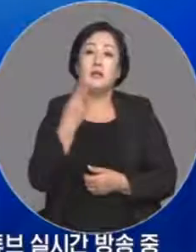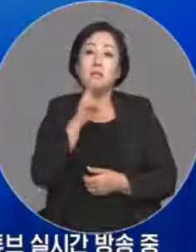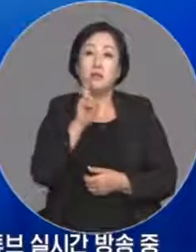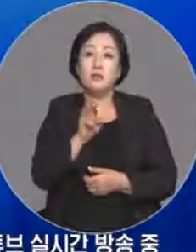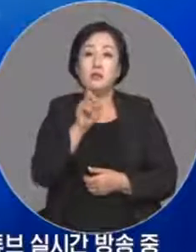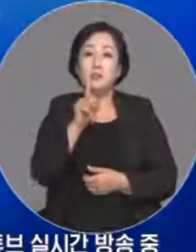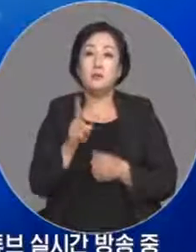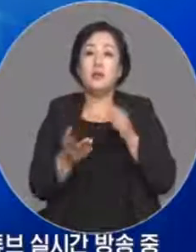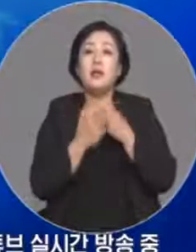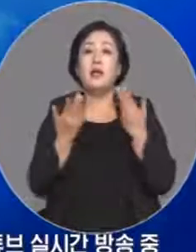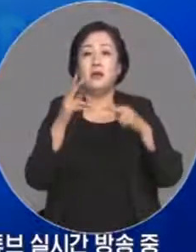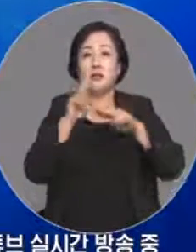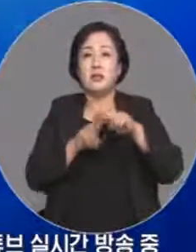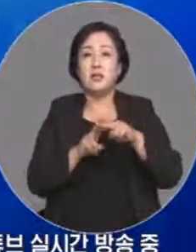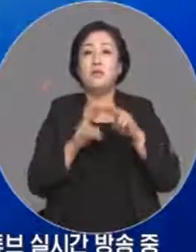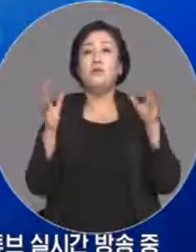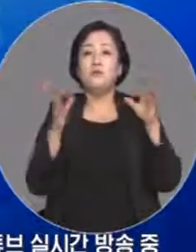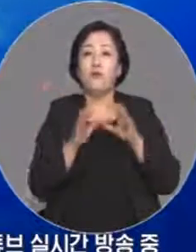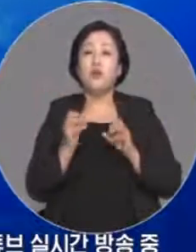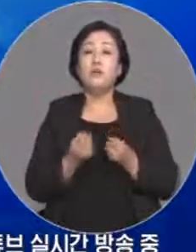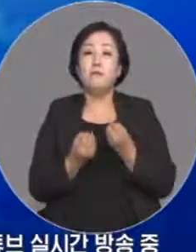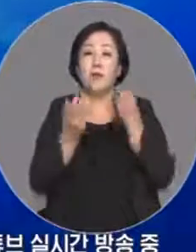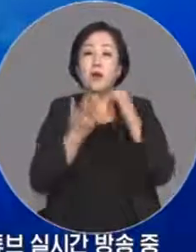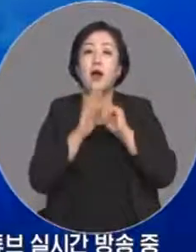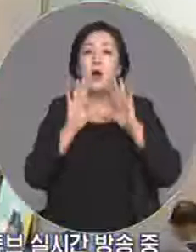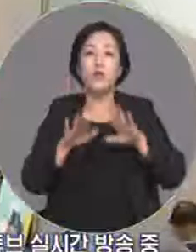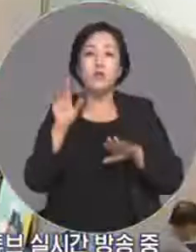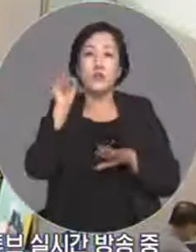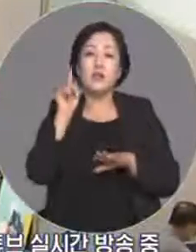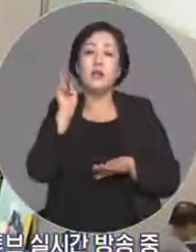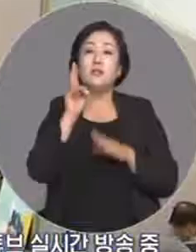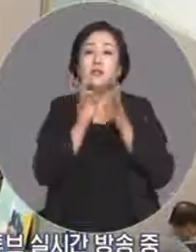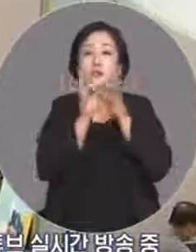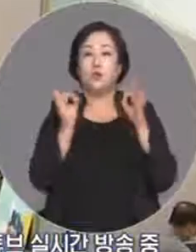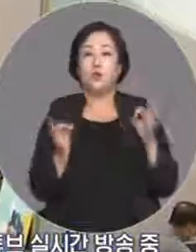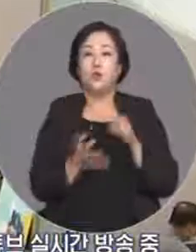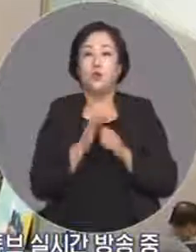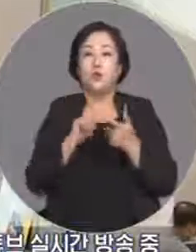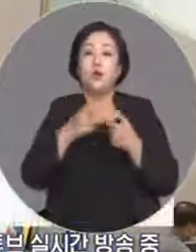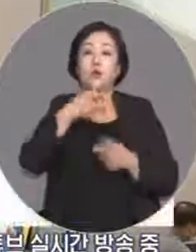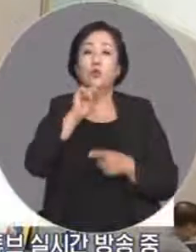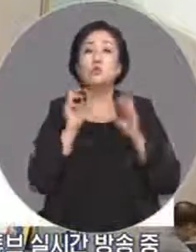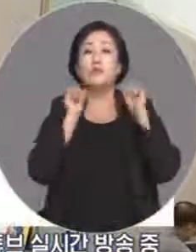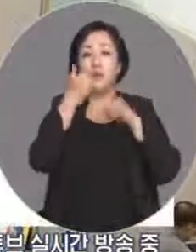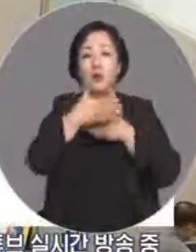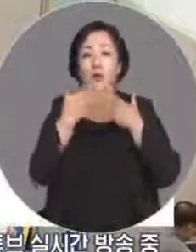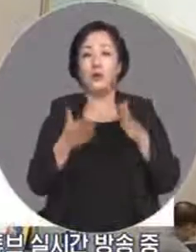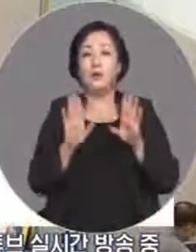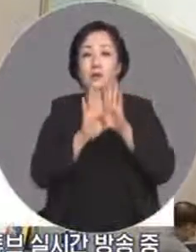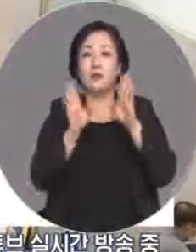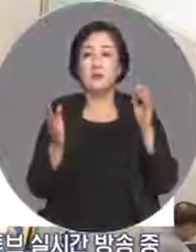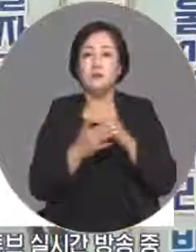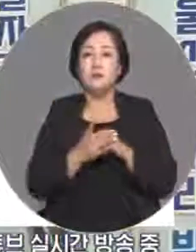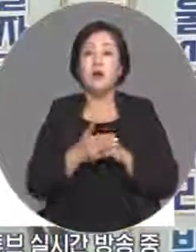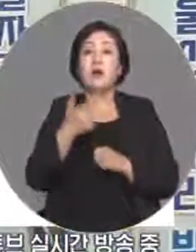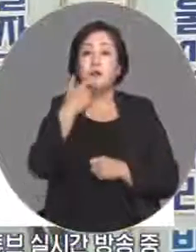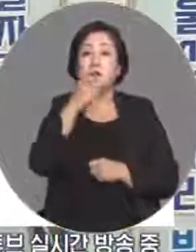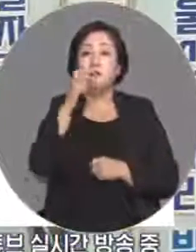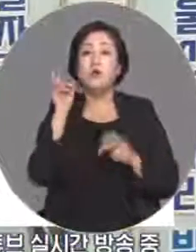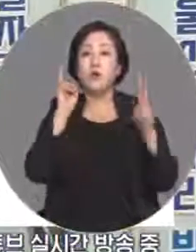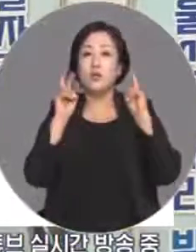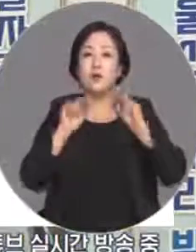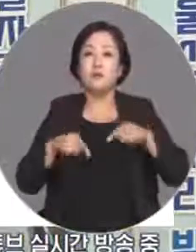2021 울산 일자리 박람회가 오늘과 내일 이틀간 동천체육관에서 열립니다. 60개 기업이